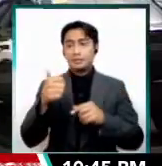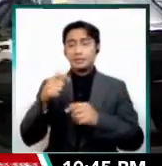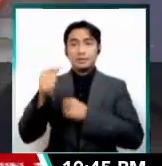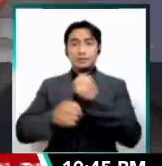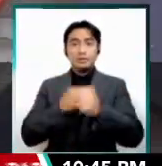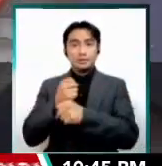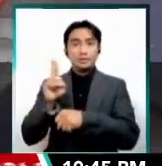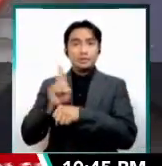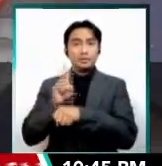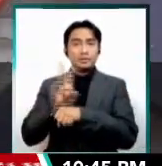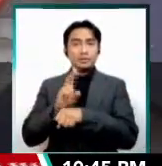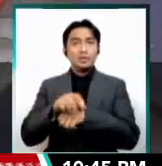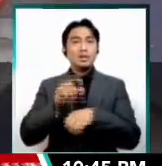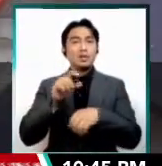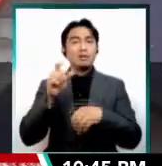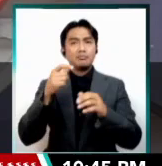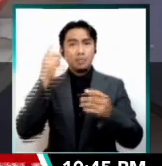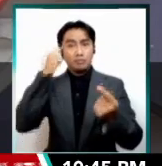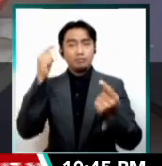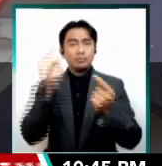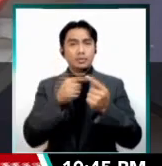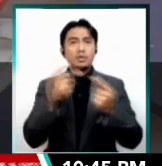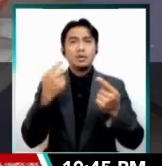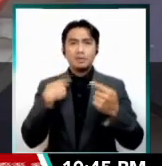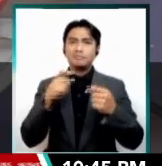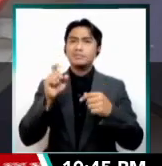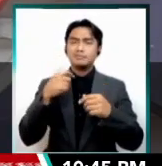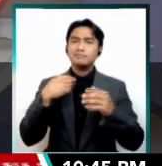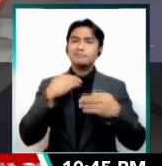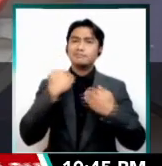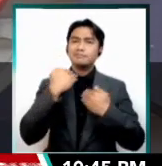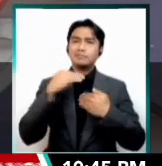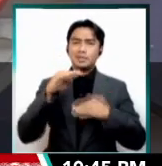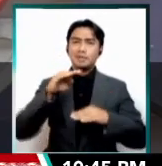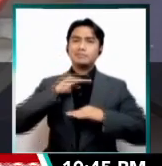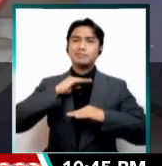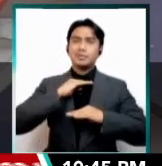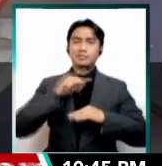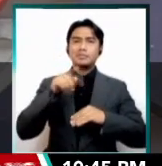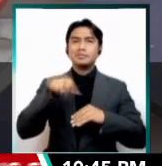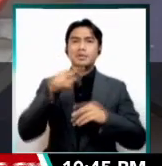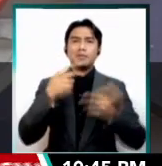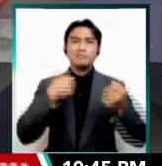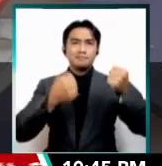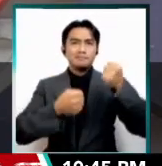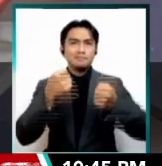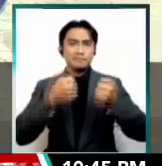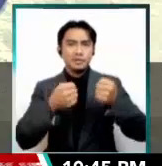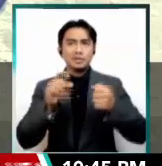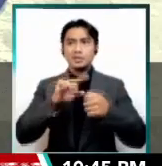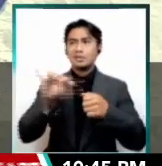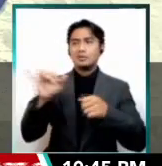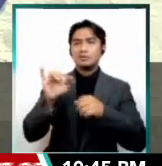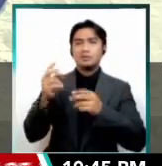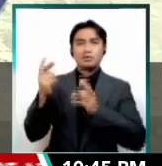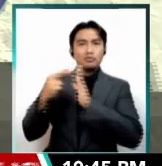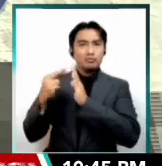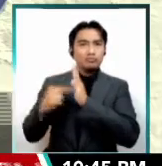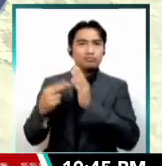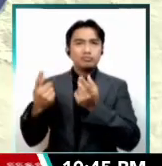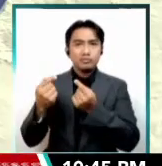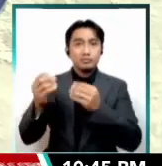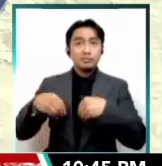matiyak na tanging mga driver na may sapat na driving skills at kaalaman sa road safety at road courtesy ang mabibigyan ng